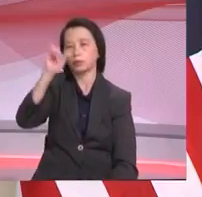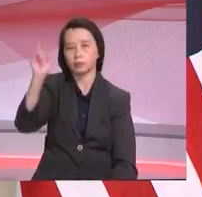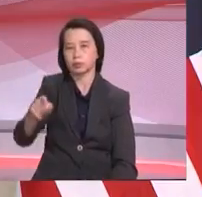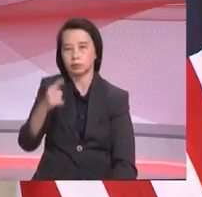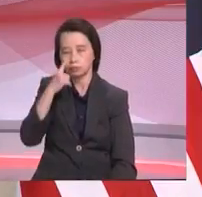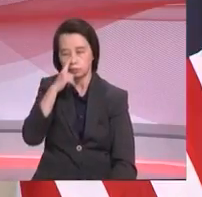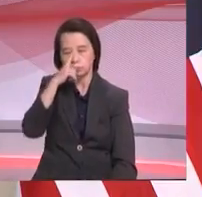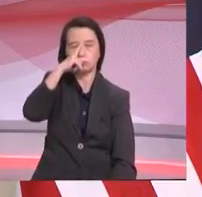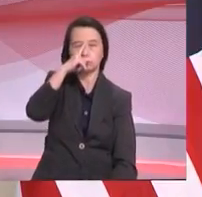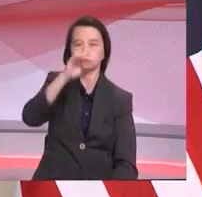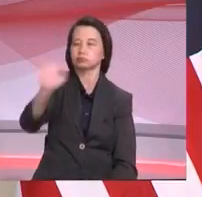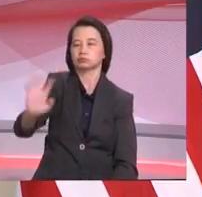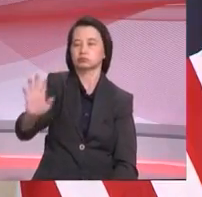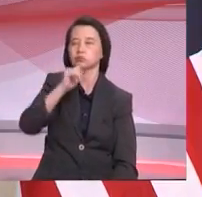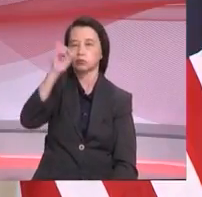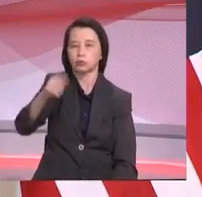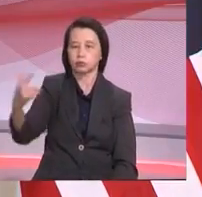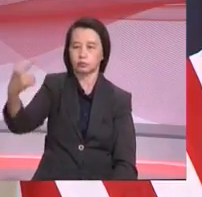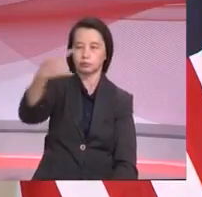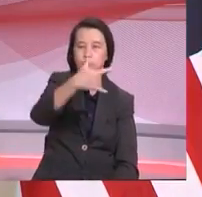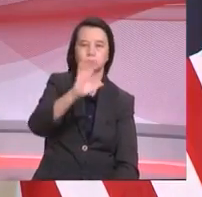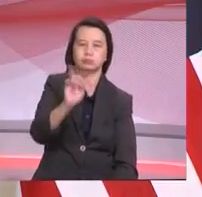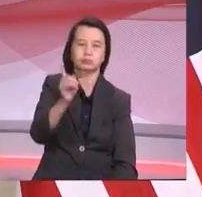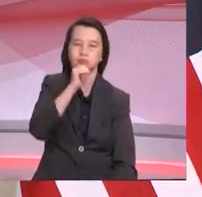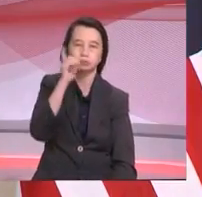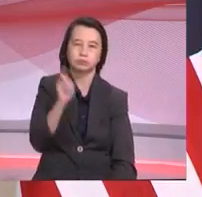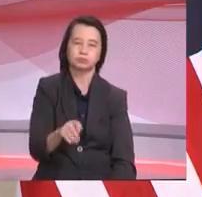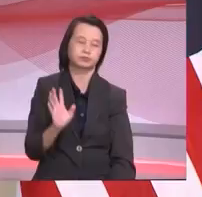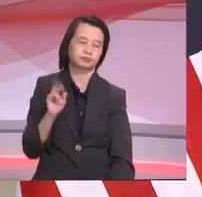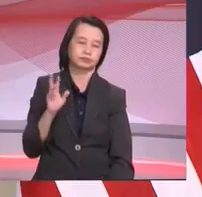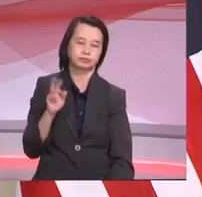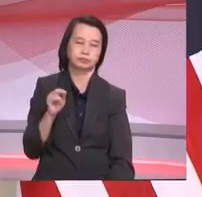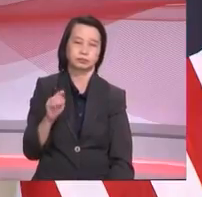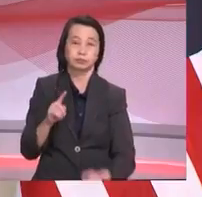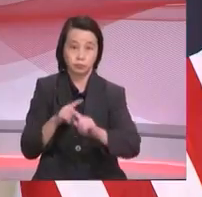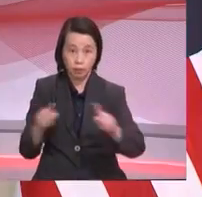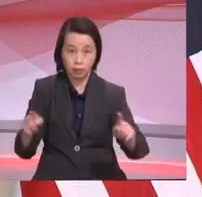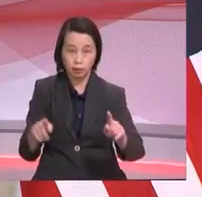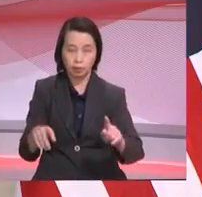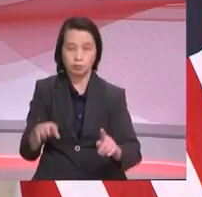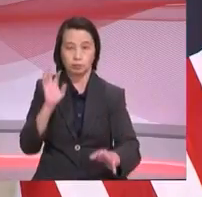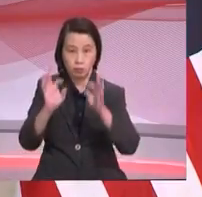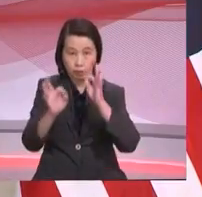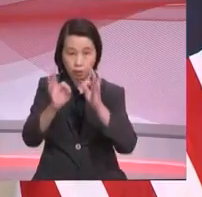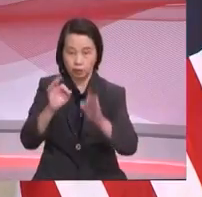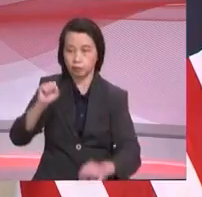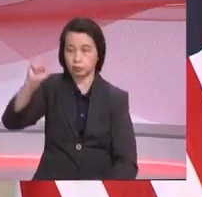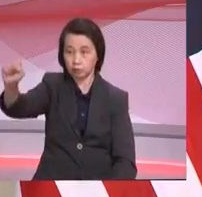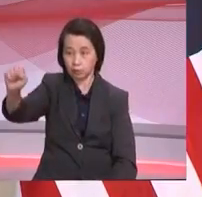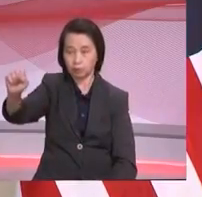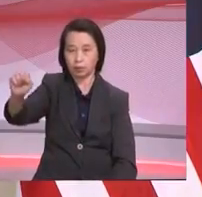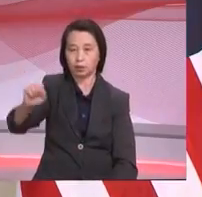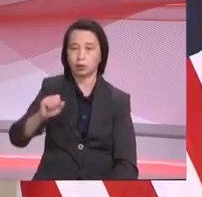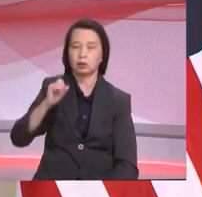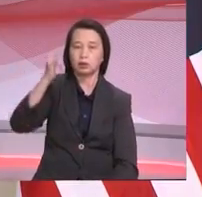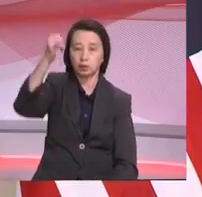menjalani swab test sebelum berlepas. Walaubagaimanapun, individu daripada Sabah ke Sarawak